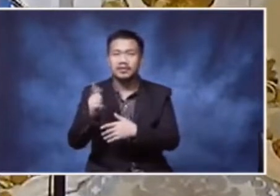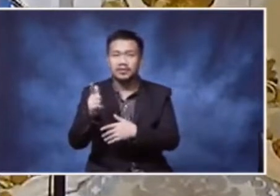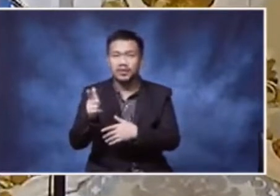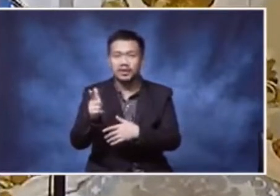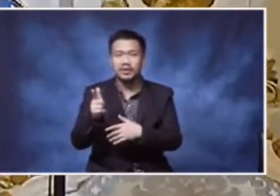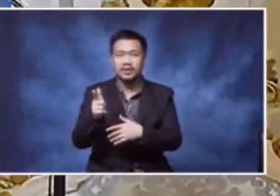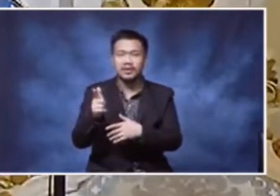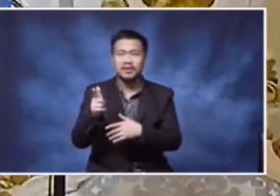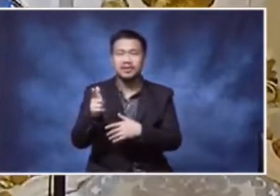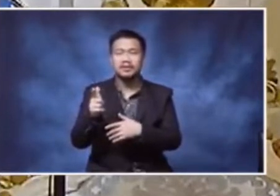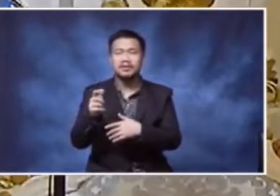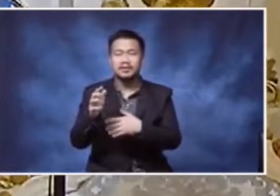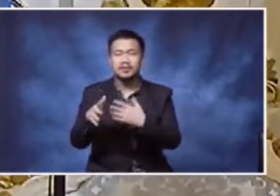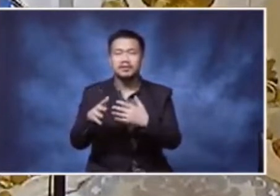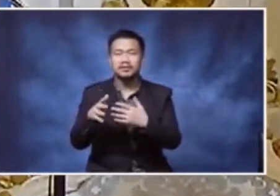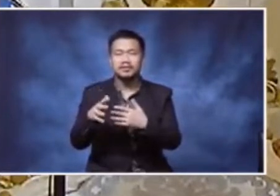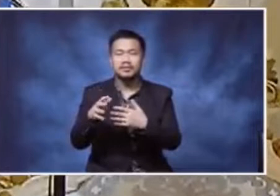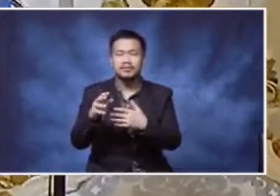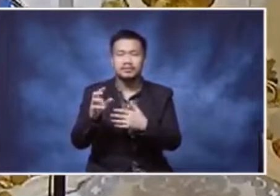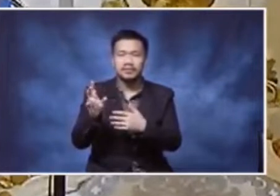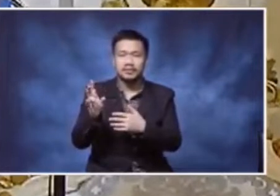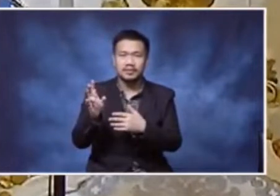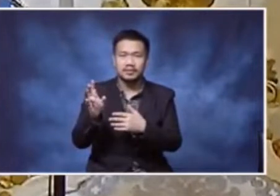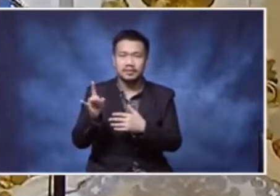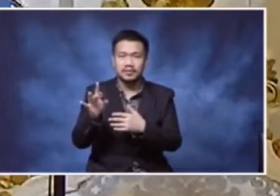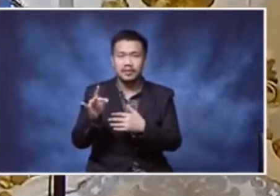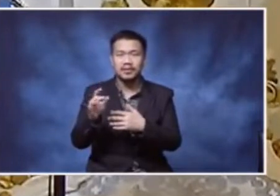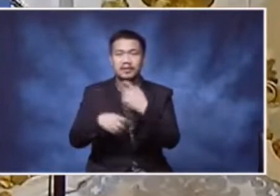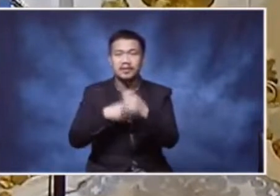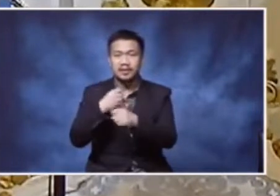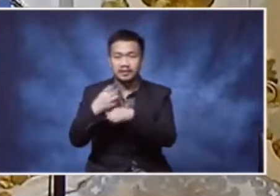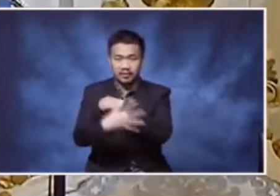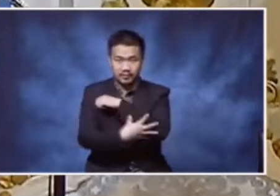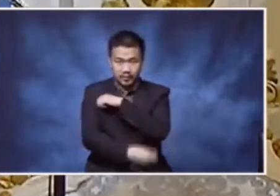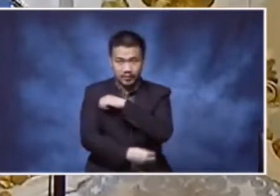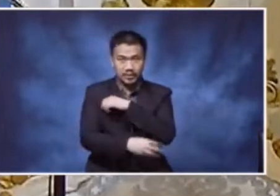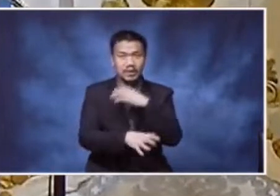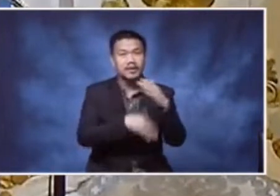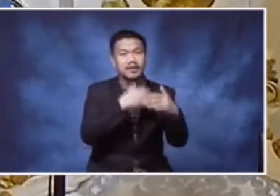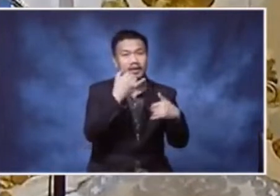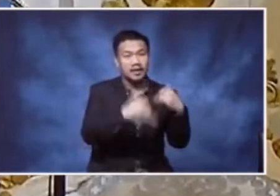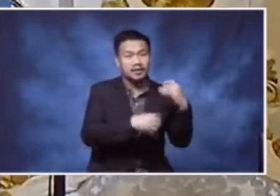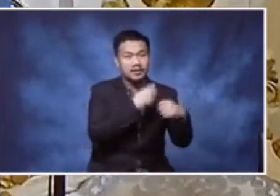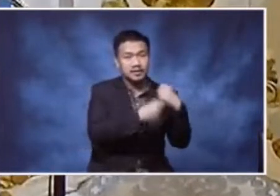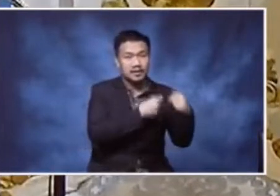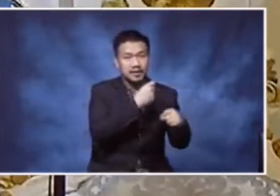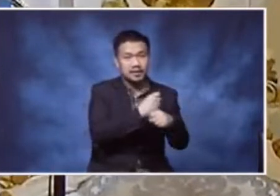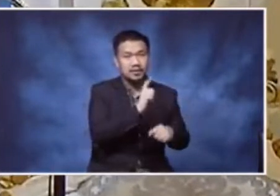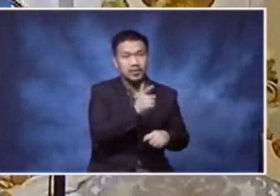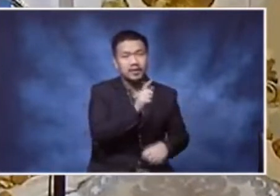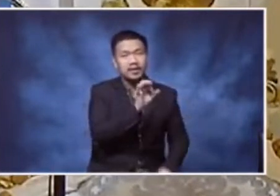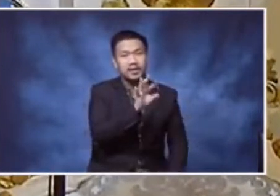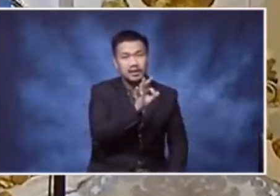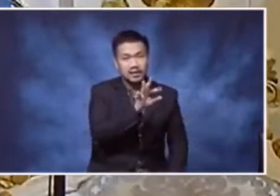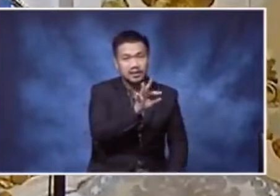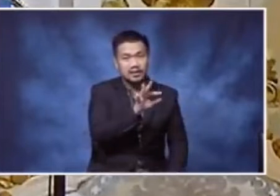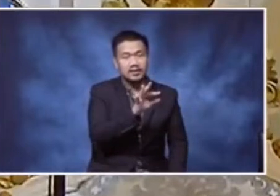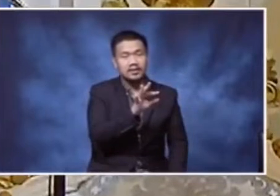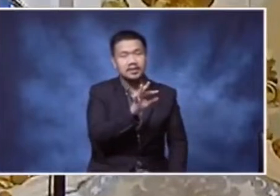the Religious and the Priests. Tapos kahapon, yung paksa natin noong